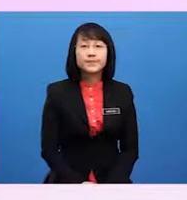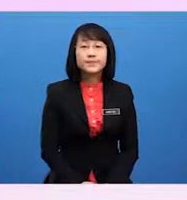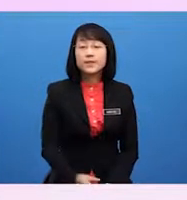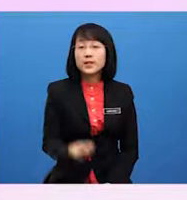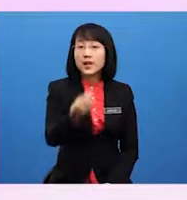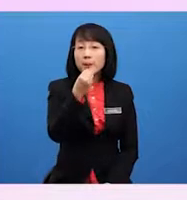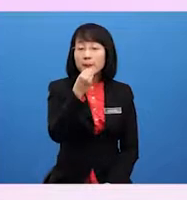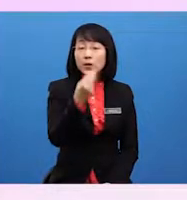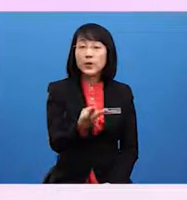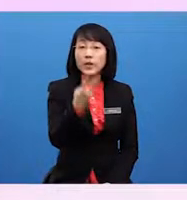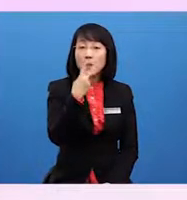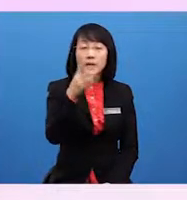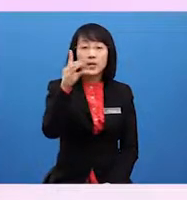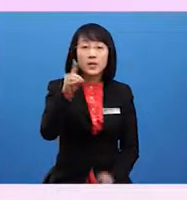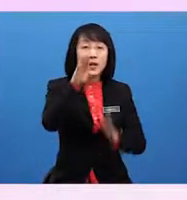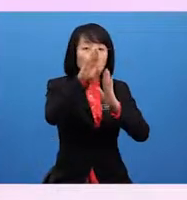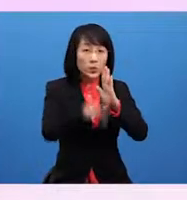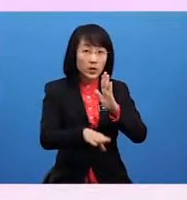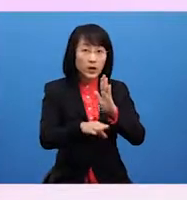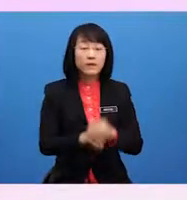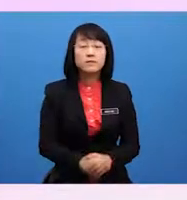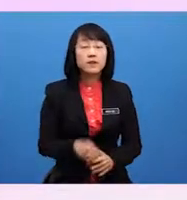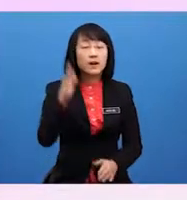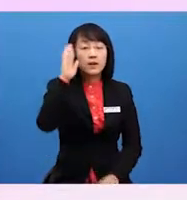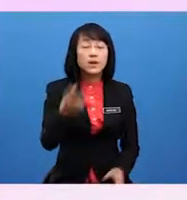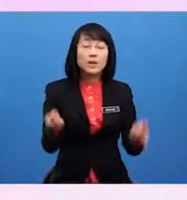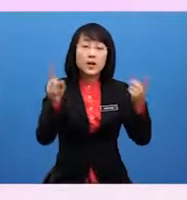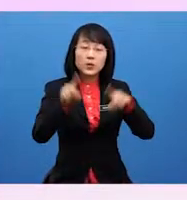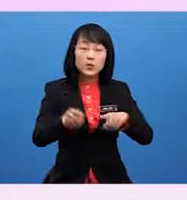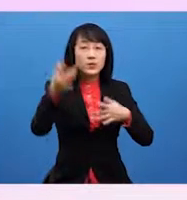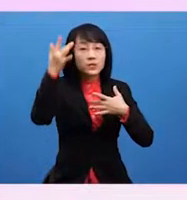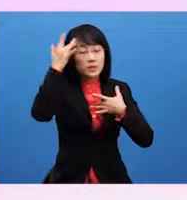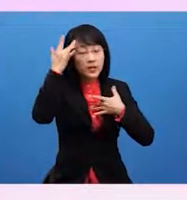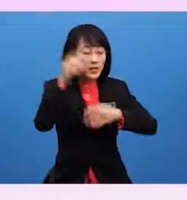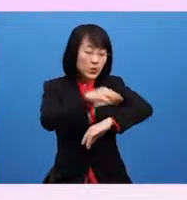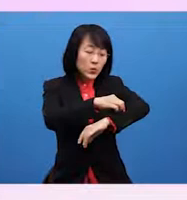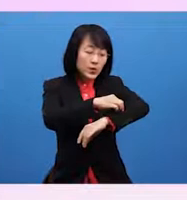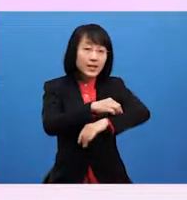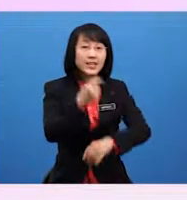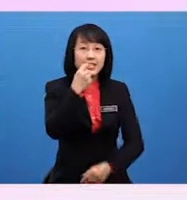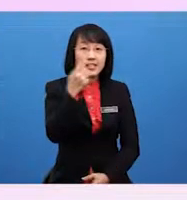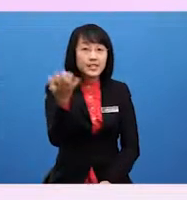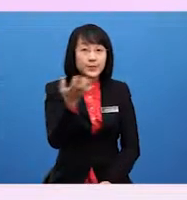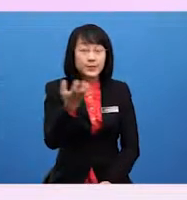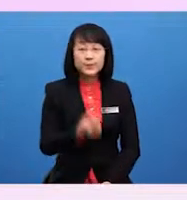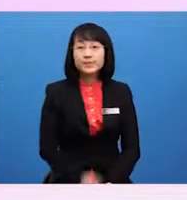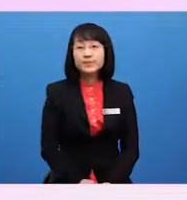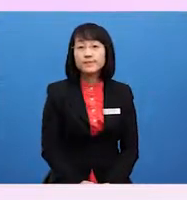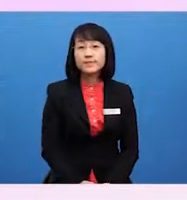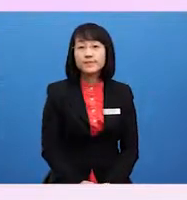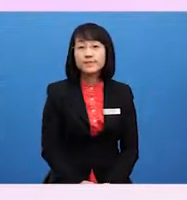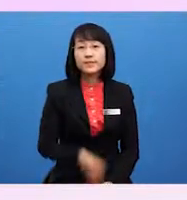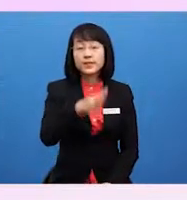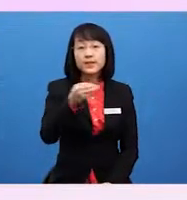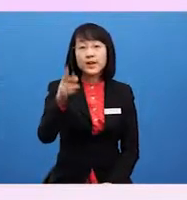tidak mencukupi akan mengakibatkan penyakit kulit, sakit gigi dan juga rickets.